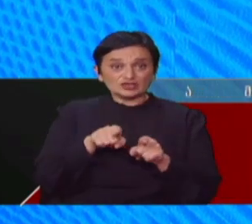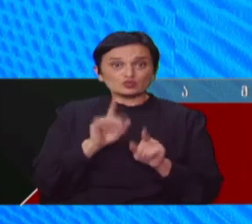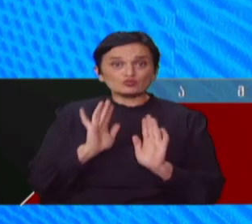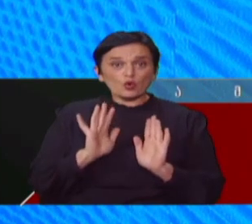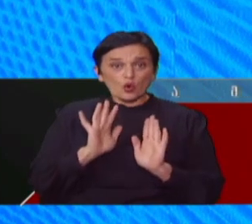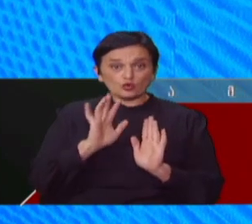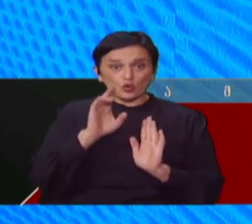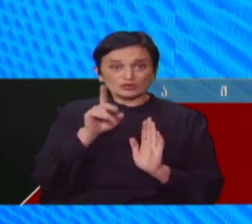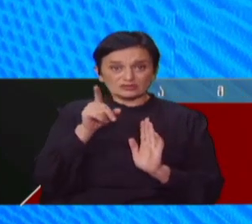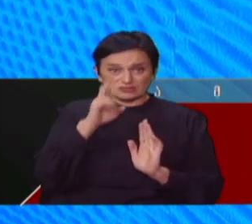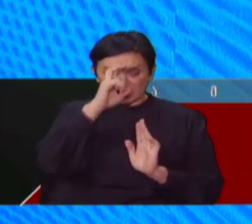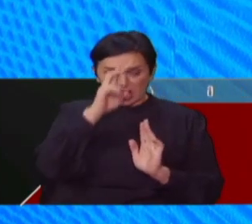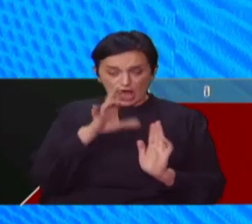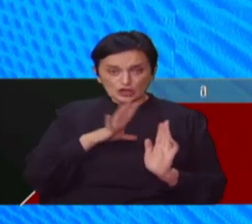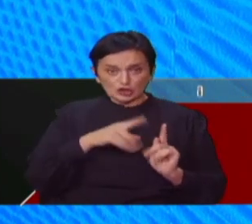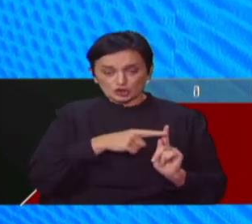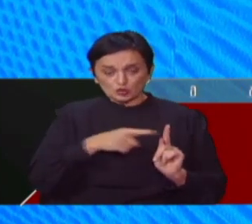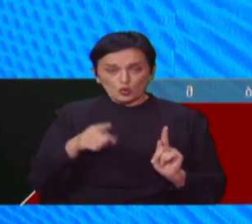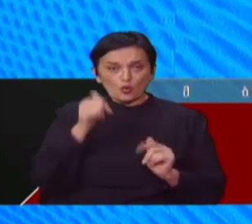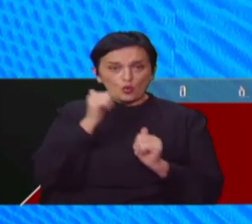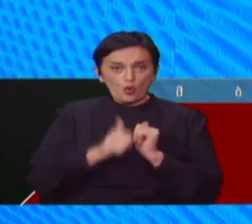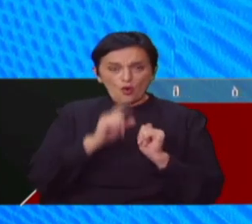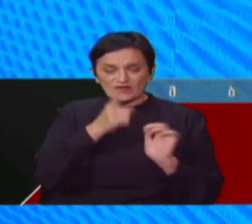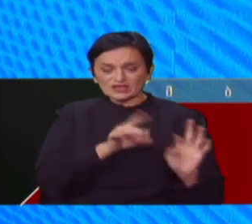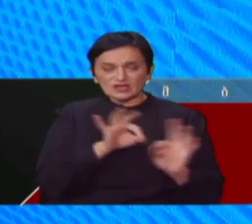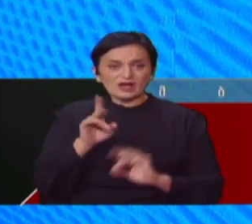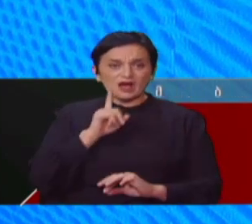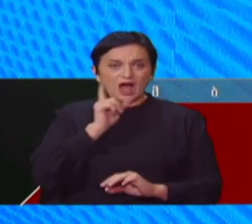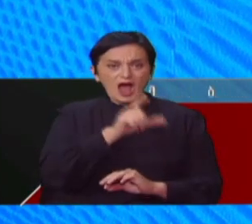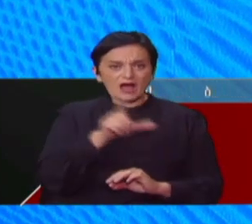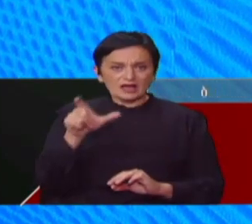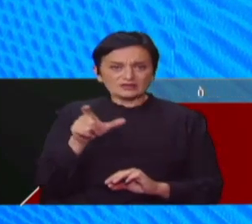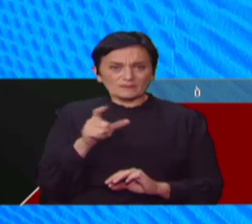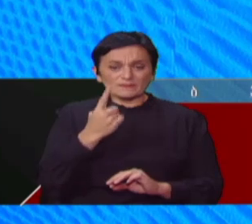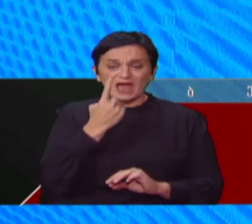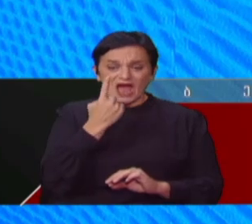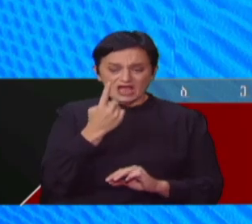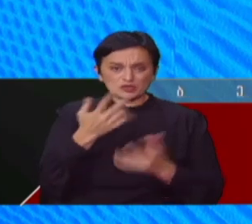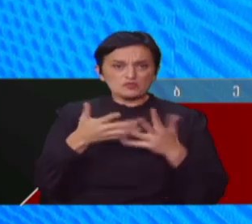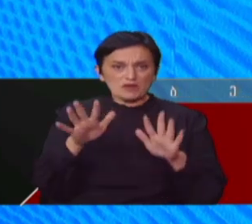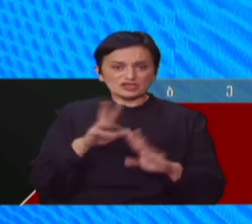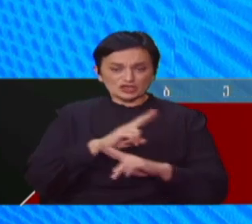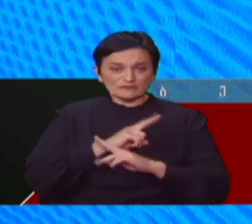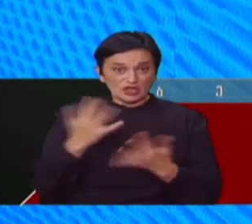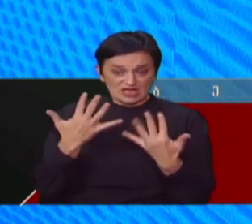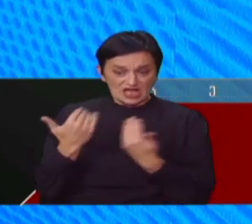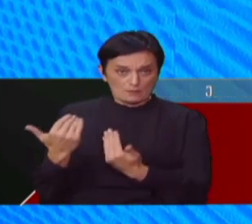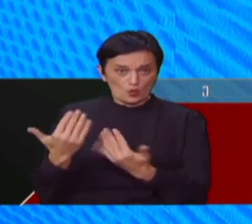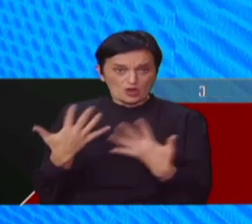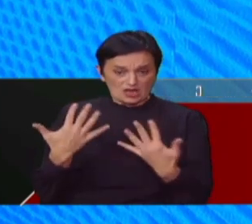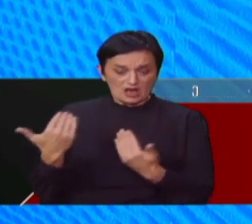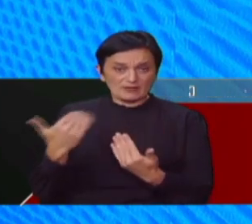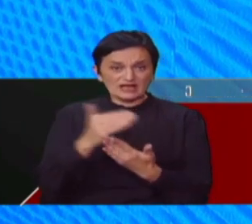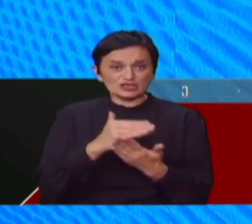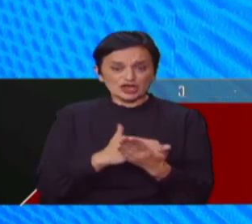მხოლოდ ხელისუფლებაში. ყოველთვიურად ახალგაზრდებს საშუალოდ 1-ზე მეტი ახალგაზრდა ხდებოდა მათი ხელიდან, უშუალოდ მათი